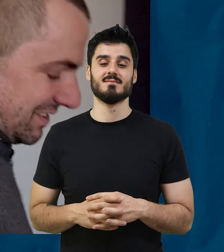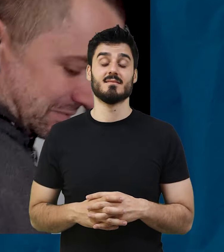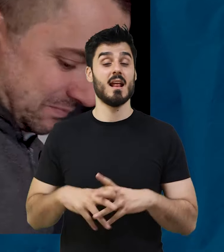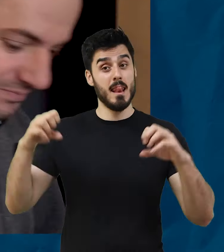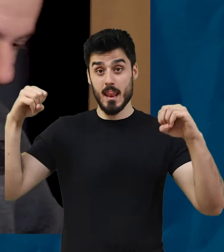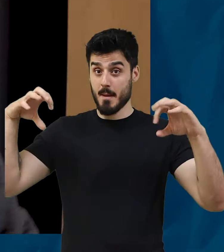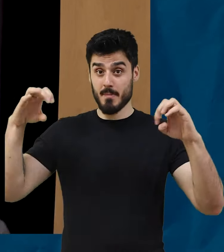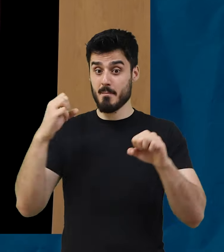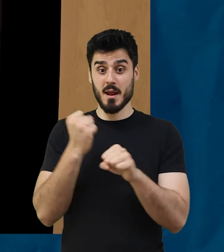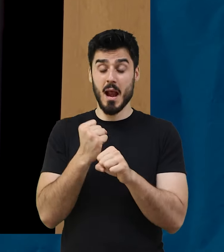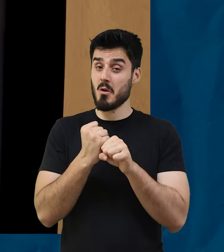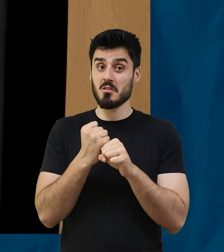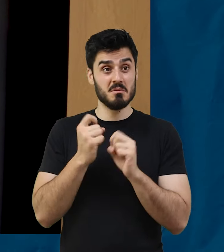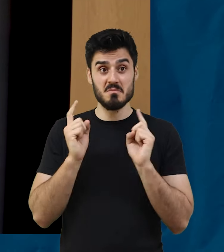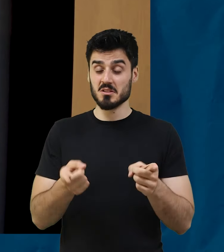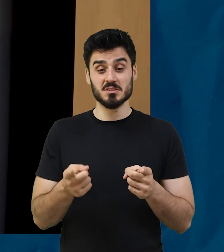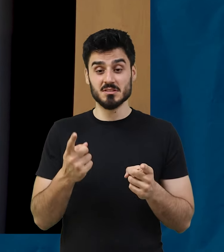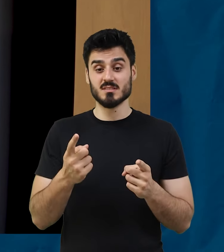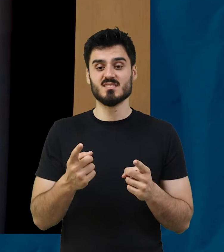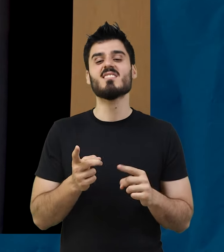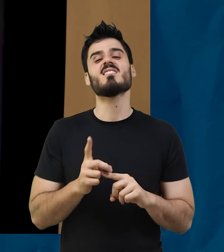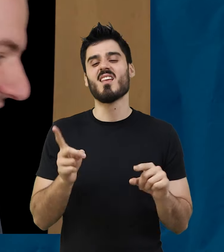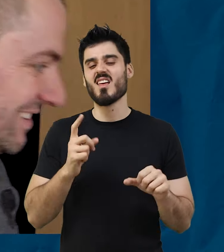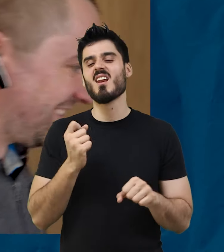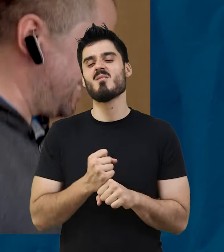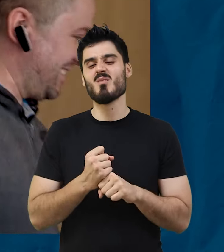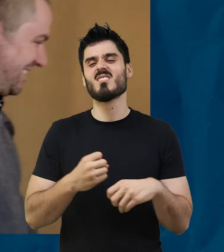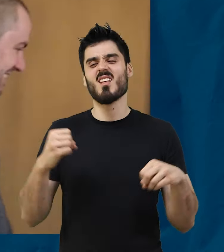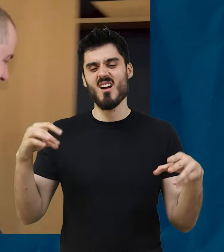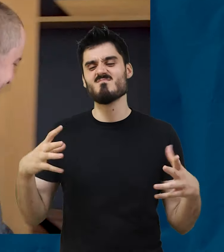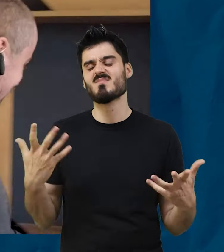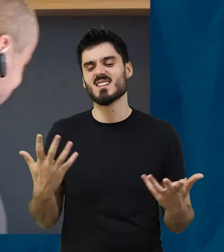А лампите работят ли без... Не.